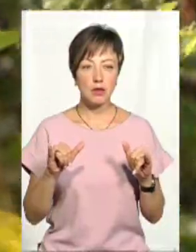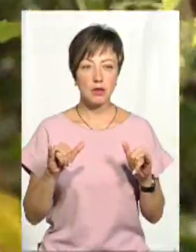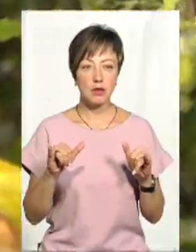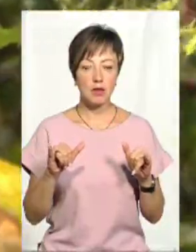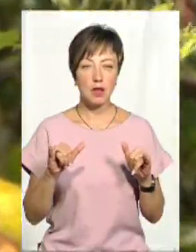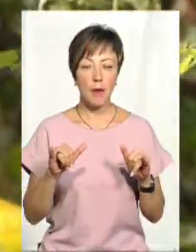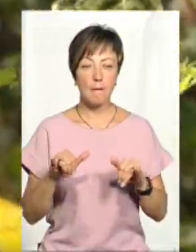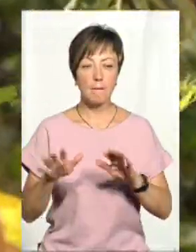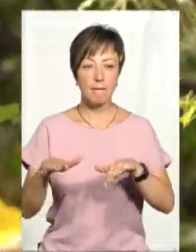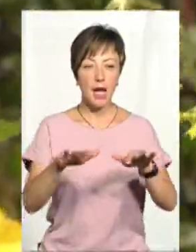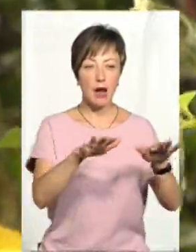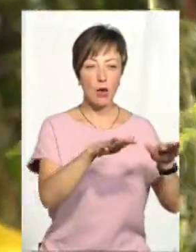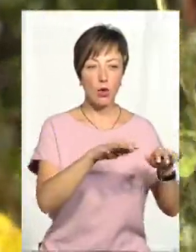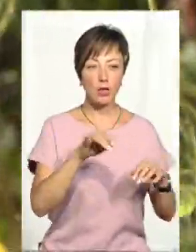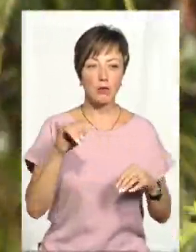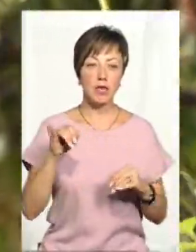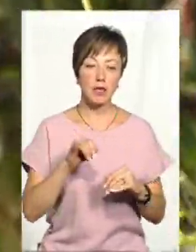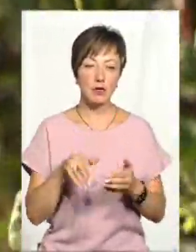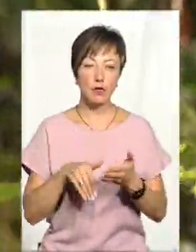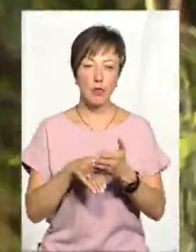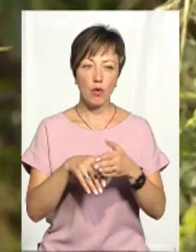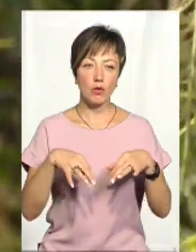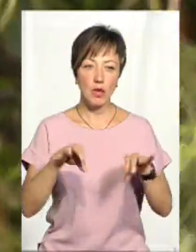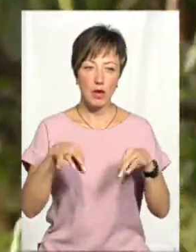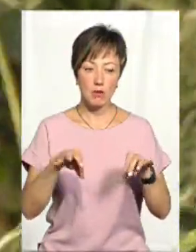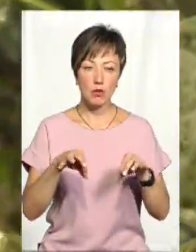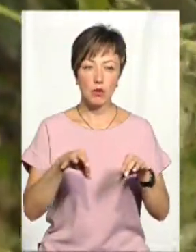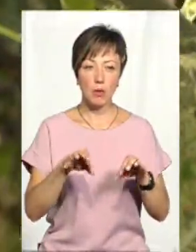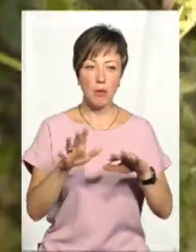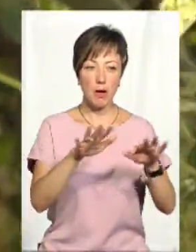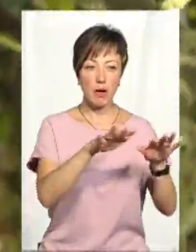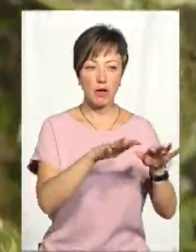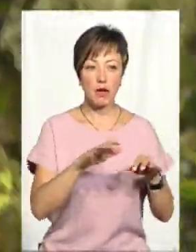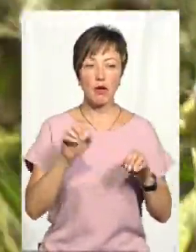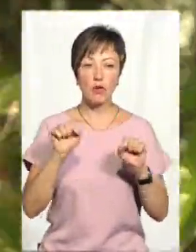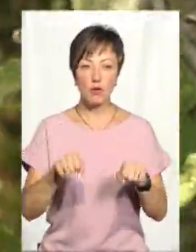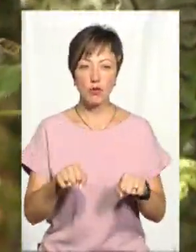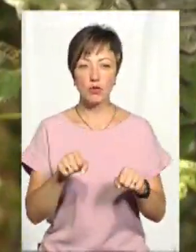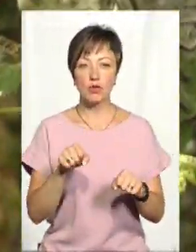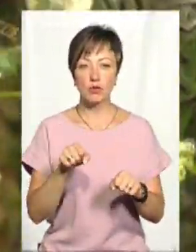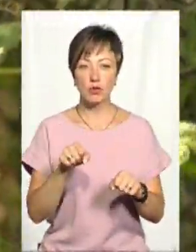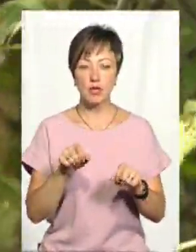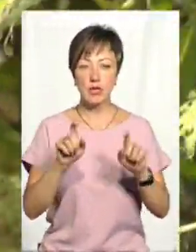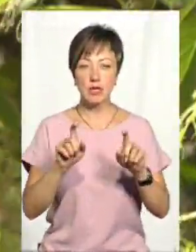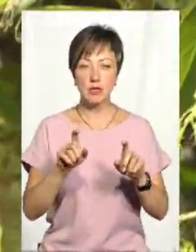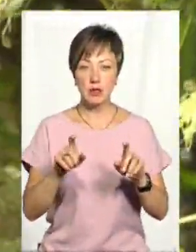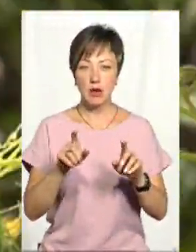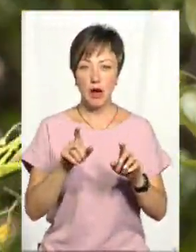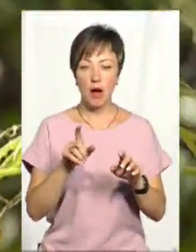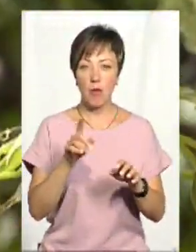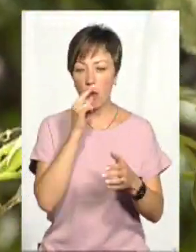власне перельотами і за допомогою транспорту вони перелітають, вони можуть сісти на автомобіль